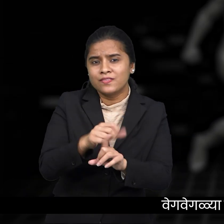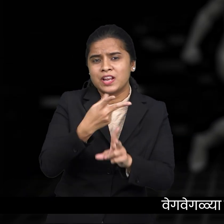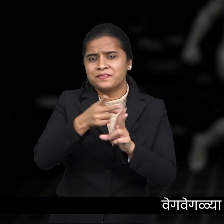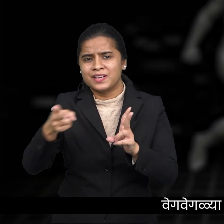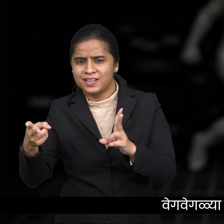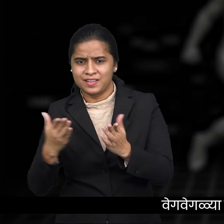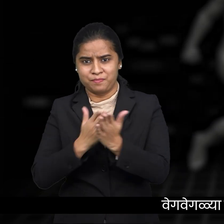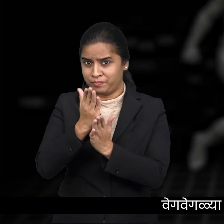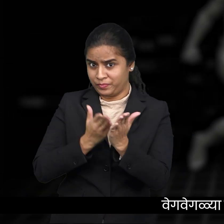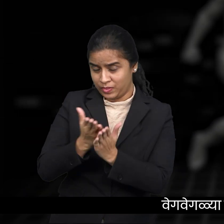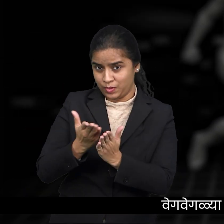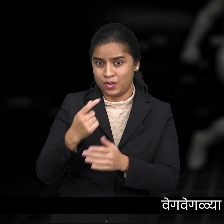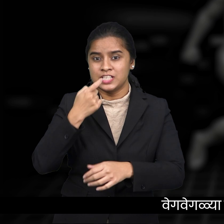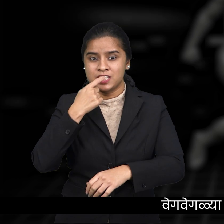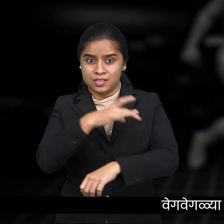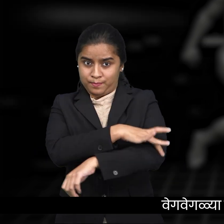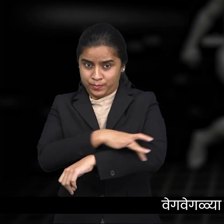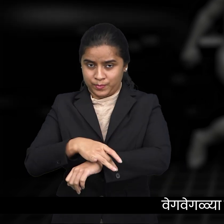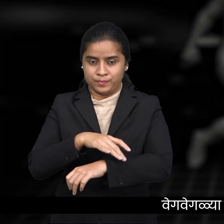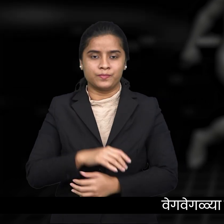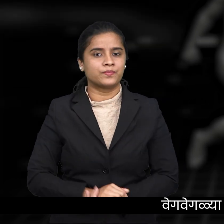वेगवेगळ्या प्रकारच्या हाडे ओळखणे,